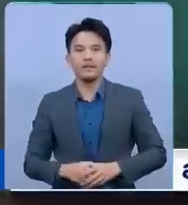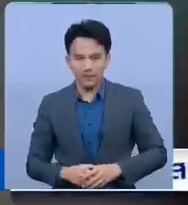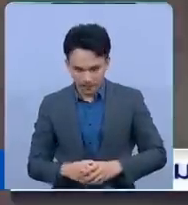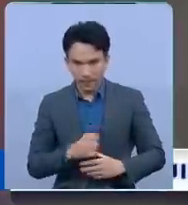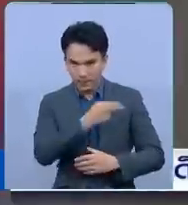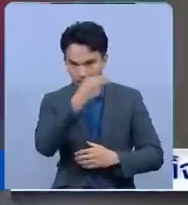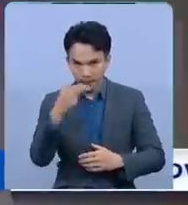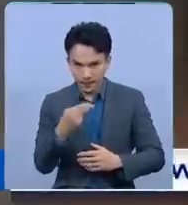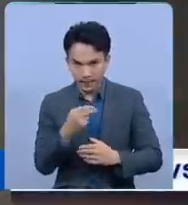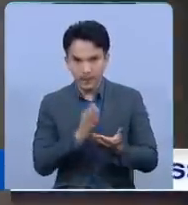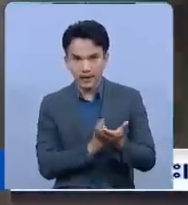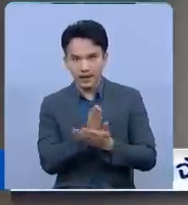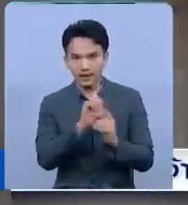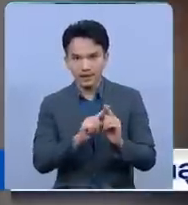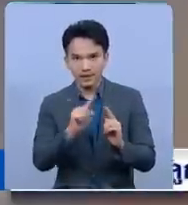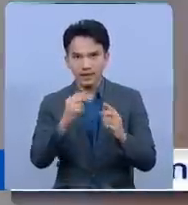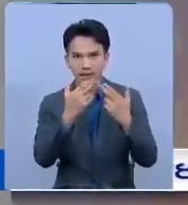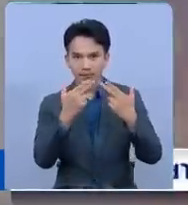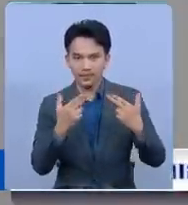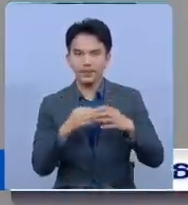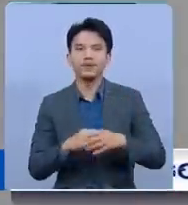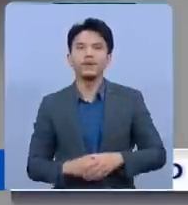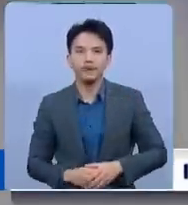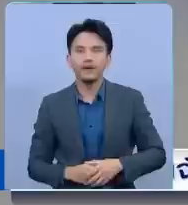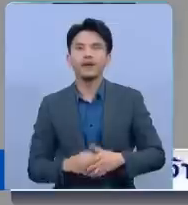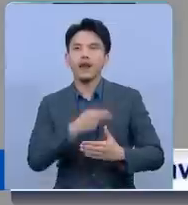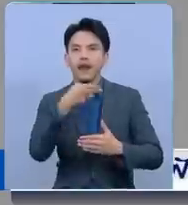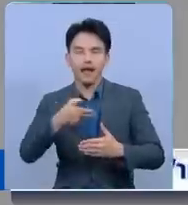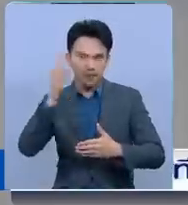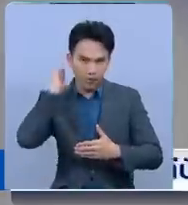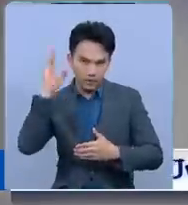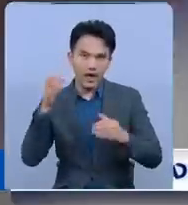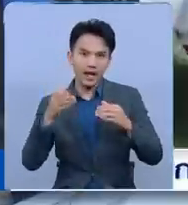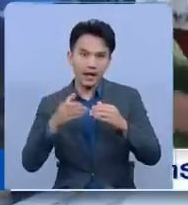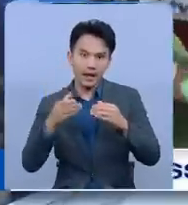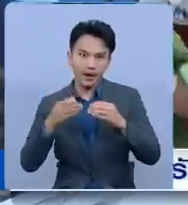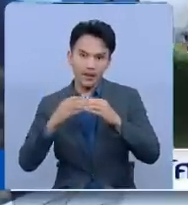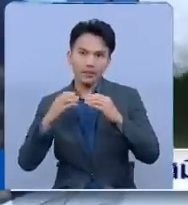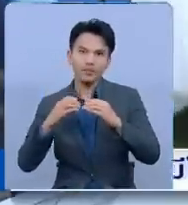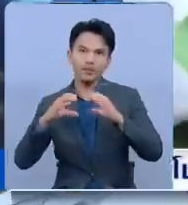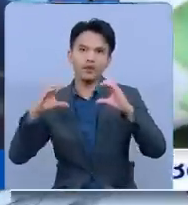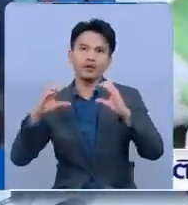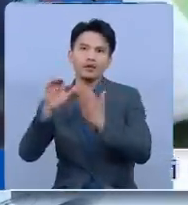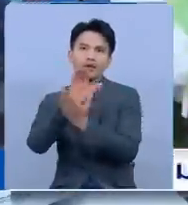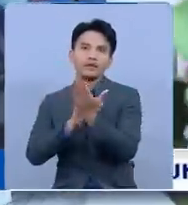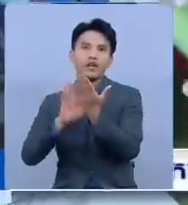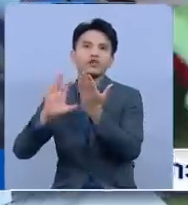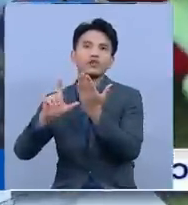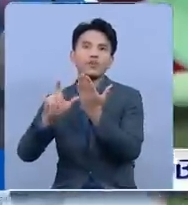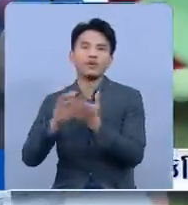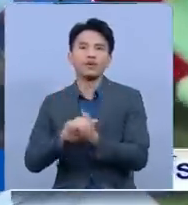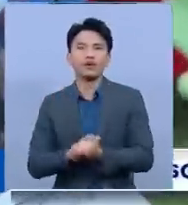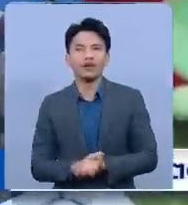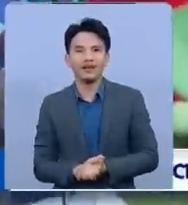านสะใภ้ลงเขต1อันนี้อยู่รวมไทยสร้างชาติชนกับหลานชายจากพรรคชาติไทยพัฒนาแบบในบ้านเราไม่ต้องสงบศึกกันเล